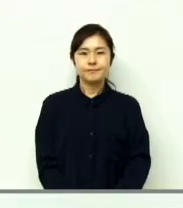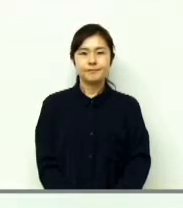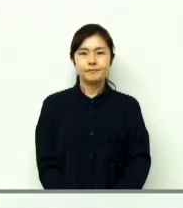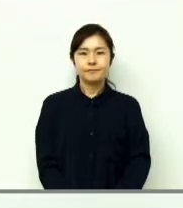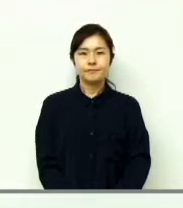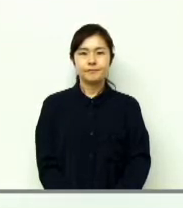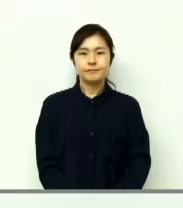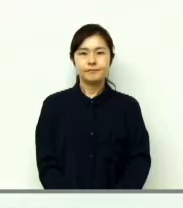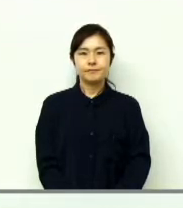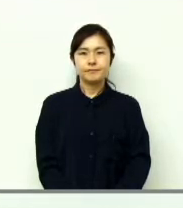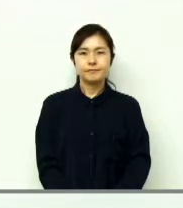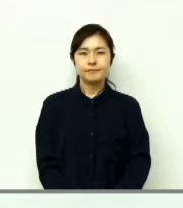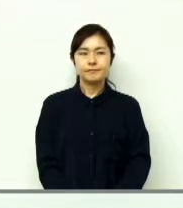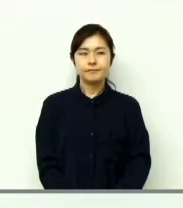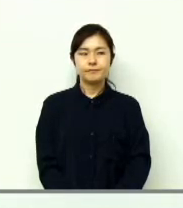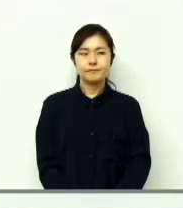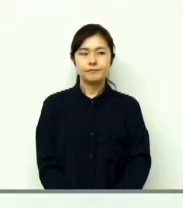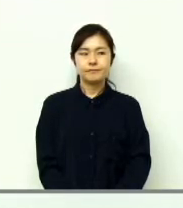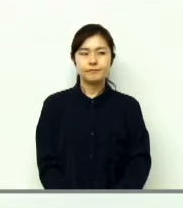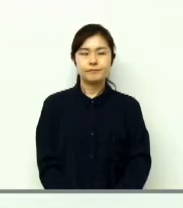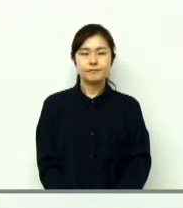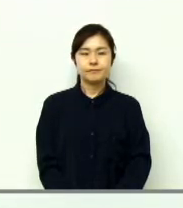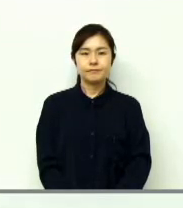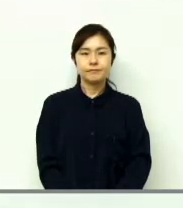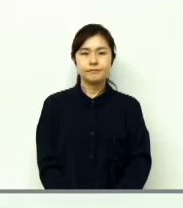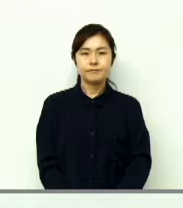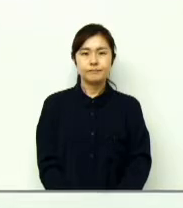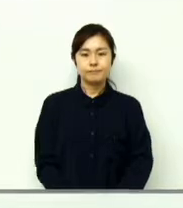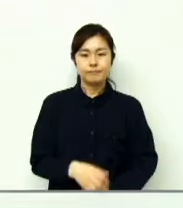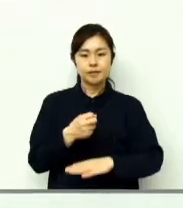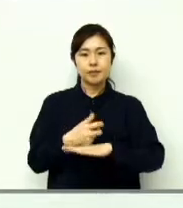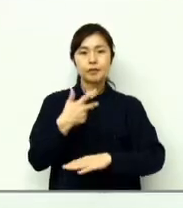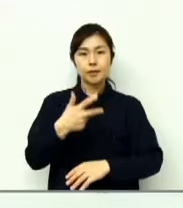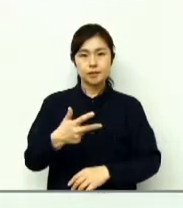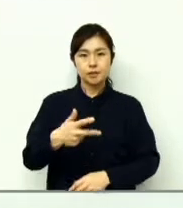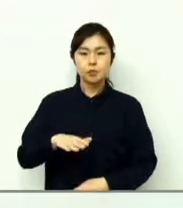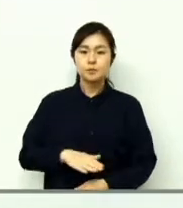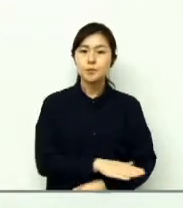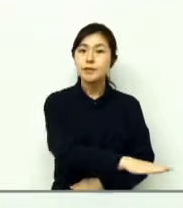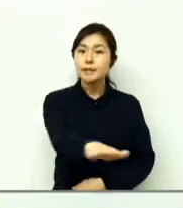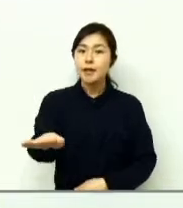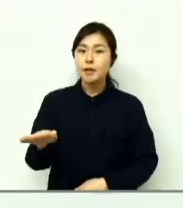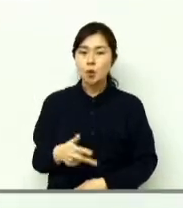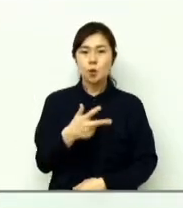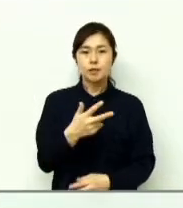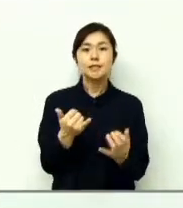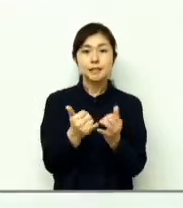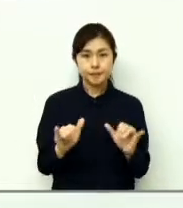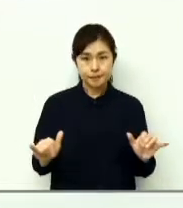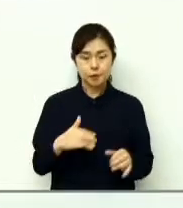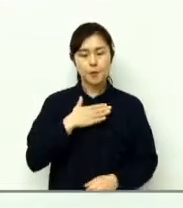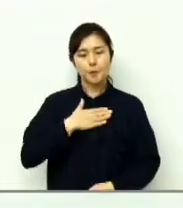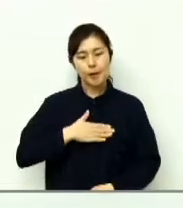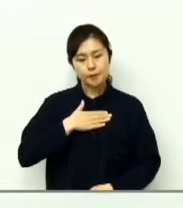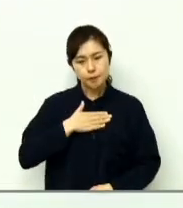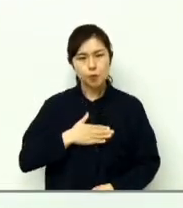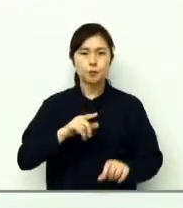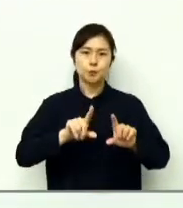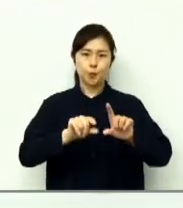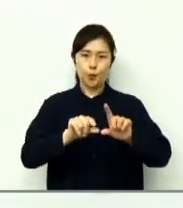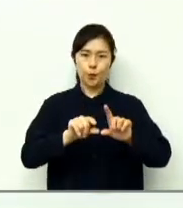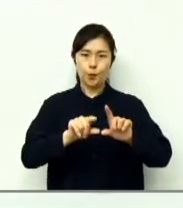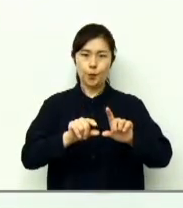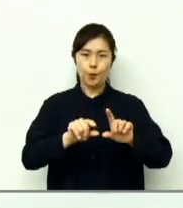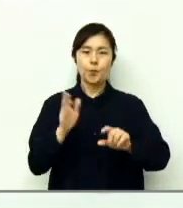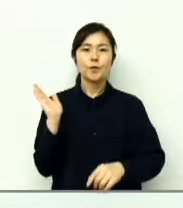それではまず各プランの策定時の市民満足度の状況でございます。埼玉市の住みやすい、あるいは